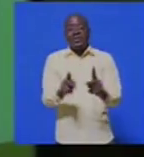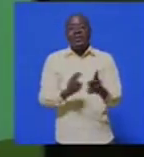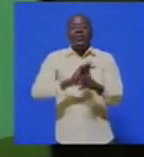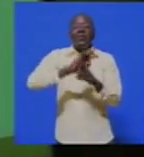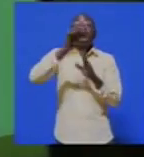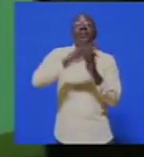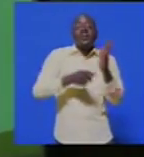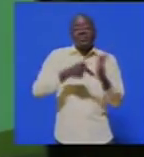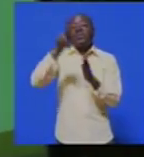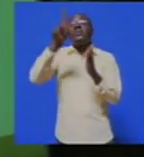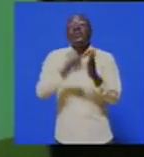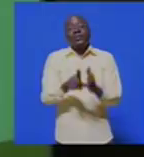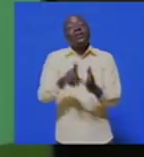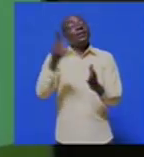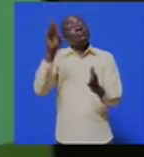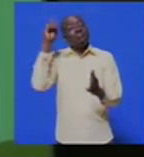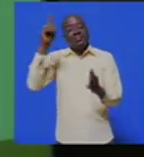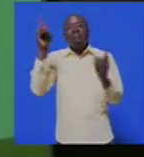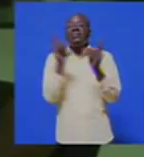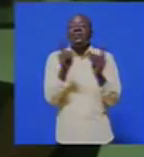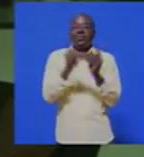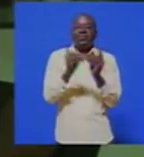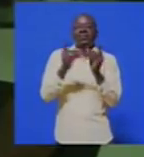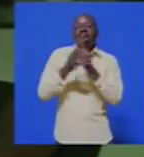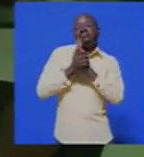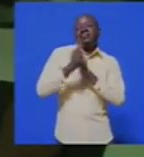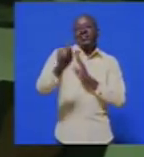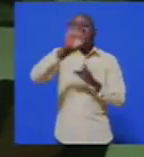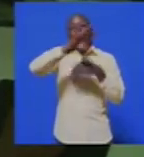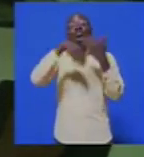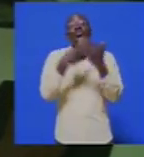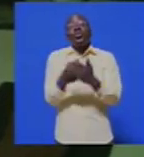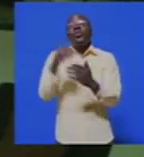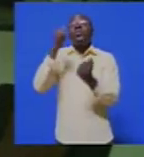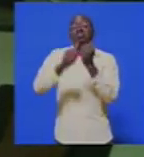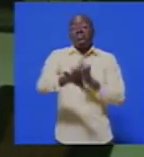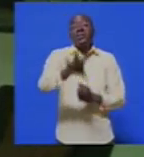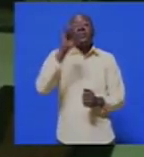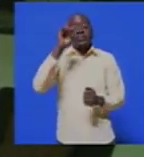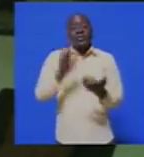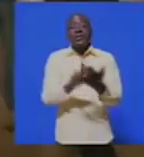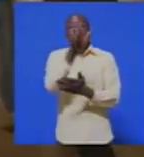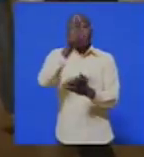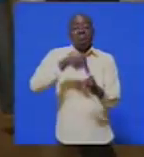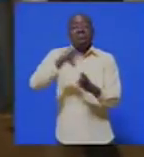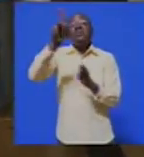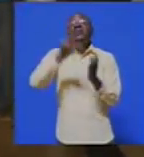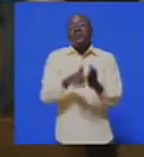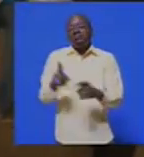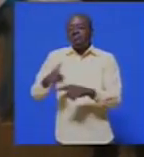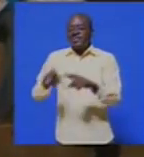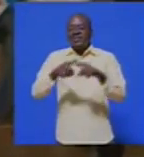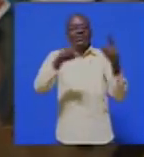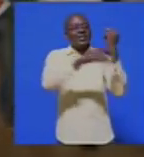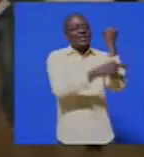professionnelle diplômante et qualifiante, c'est tout l'enjeu de la réalisation des lycées professionnels dans les différentes régions du Burkina